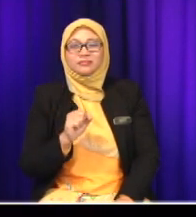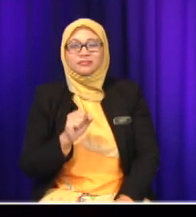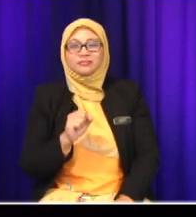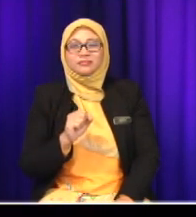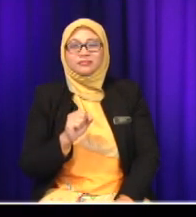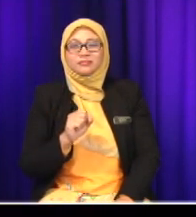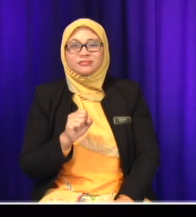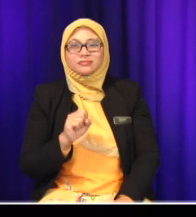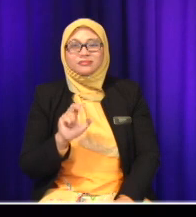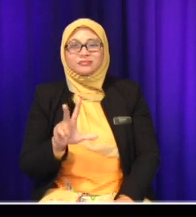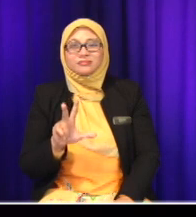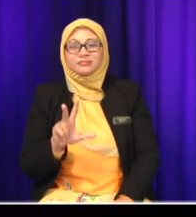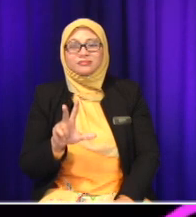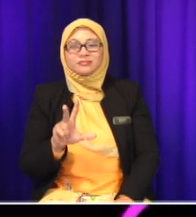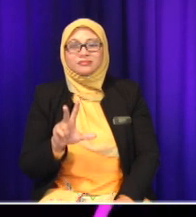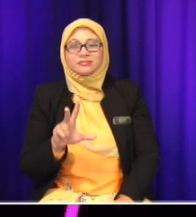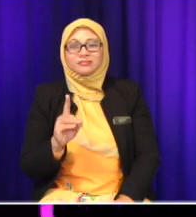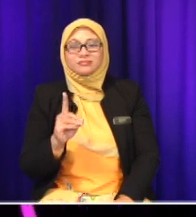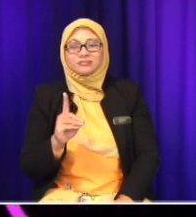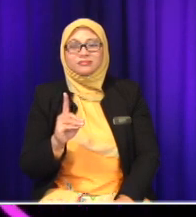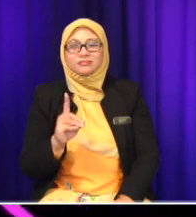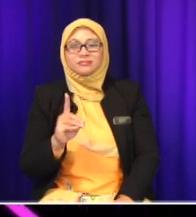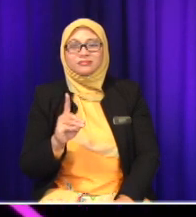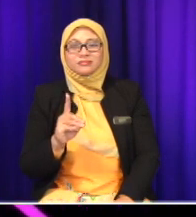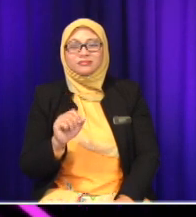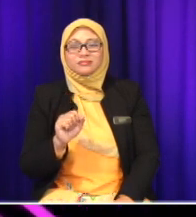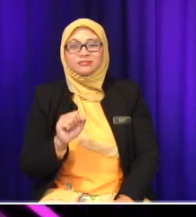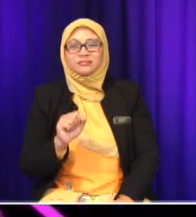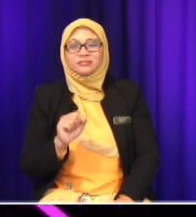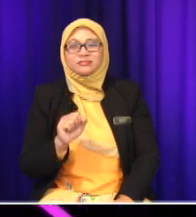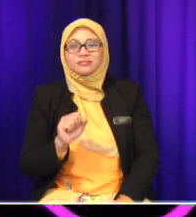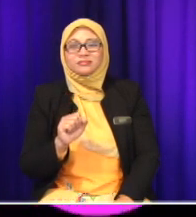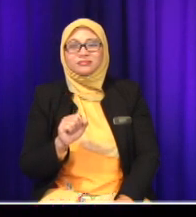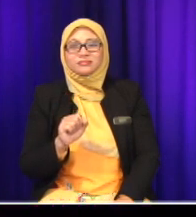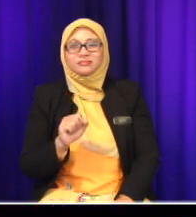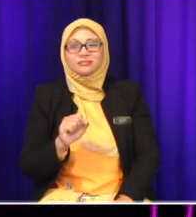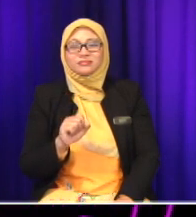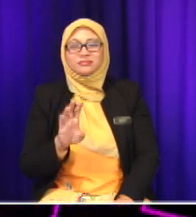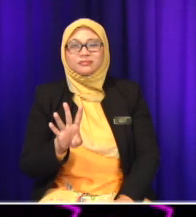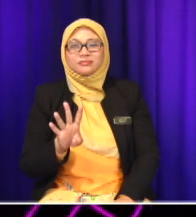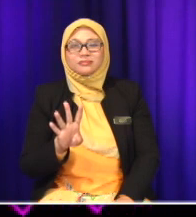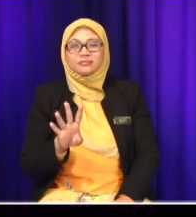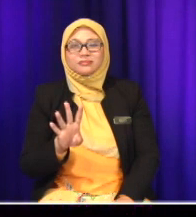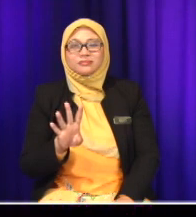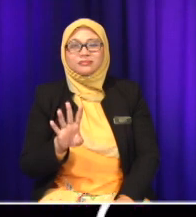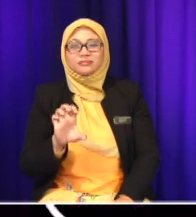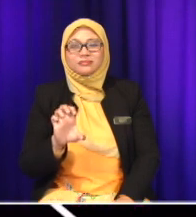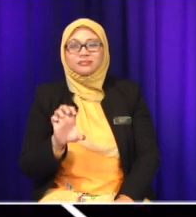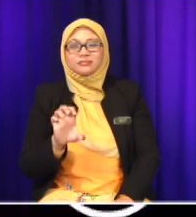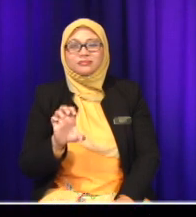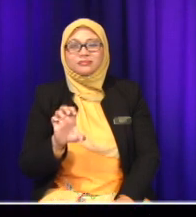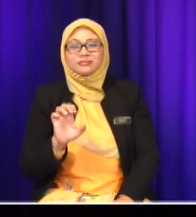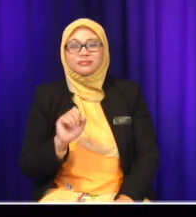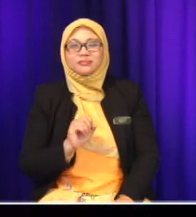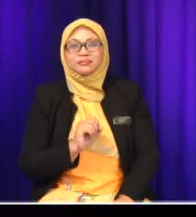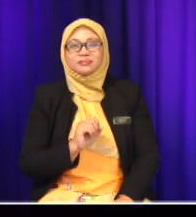betul langkah t adalah d d menang kepalind betul langkah EMP adalah e